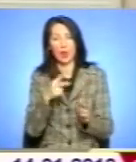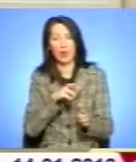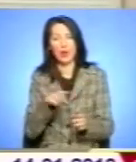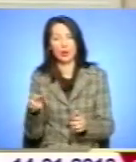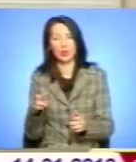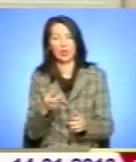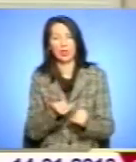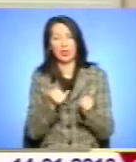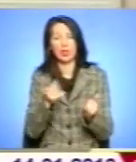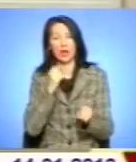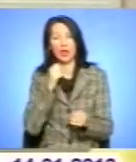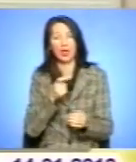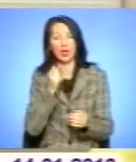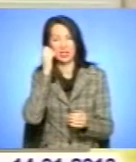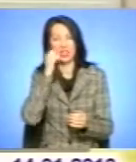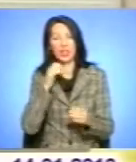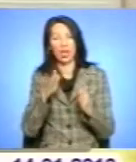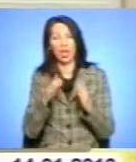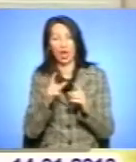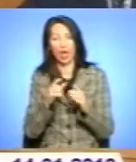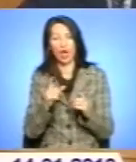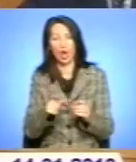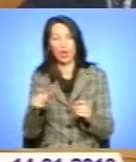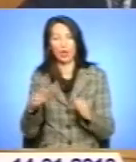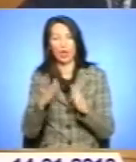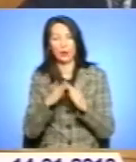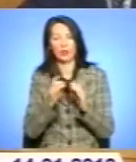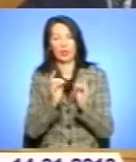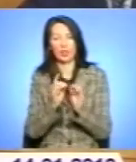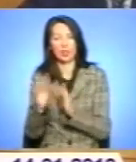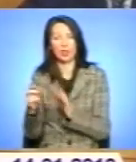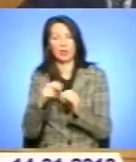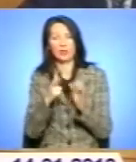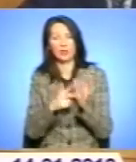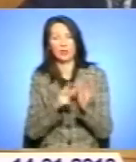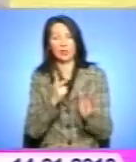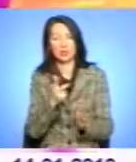людей літнього віку 18,3 мільйона.